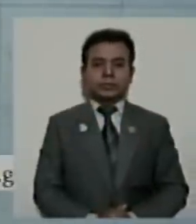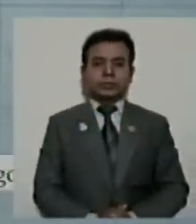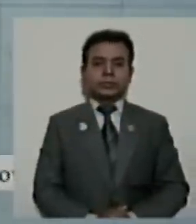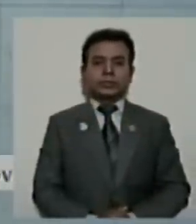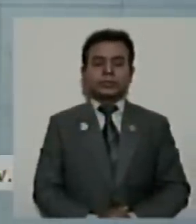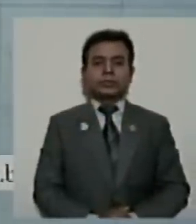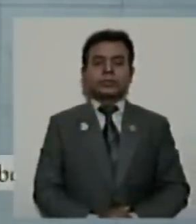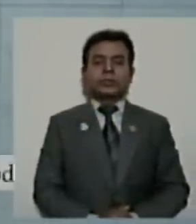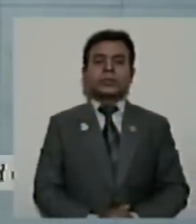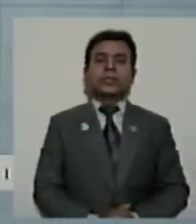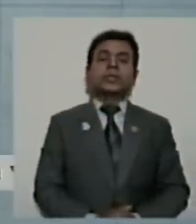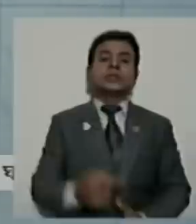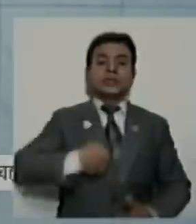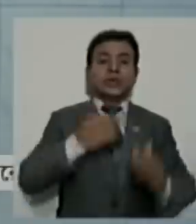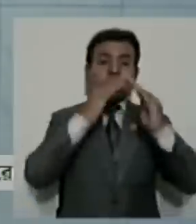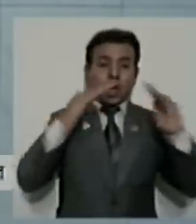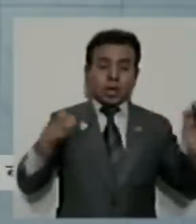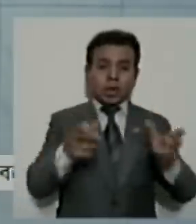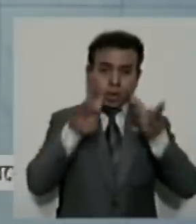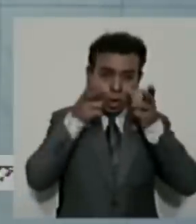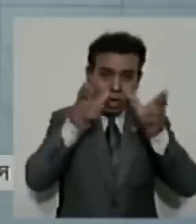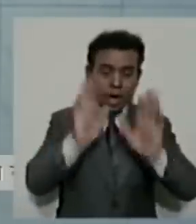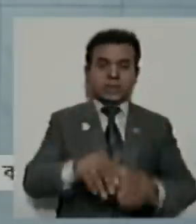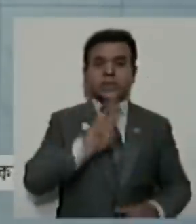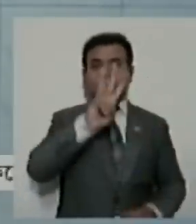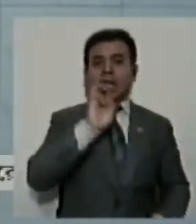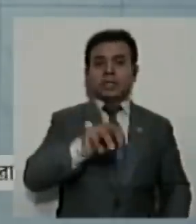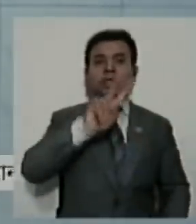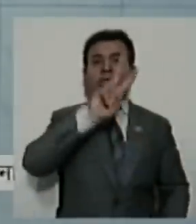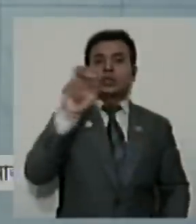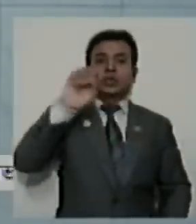প্রাতিষ্ঠানিক 24 ঘন্টায় 327 জন এবং এ পর্যন্ত